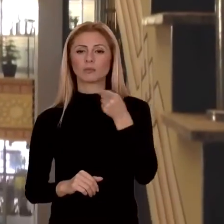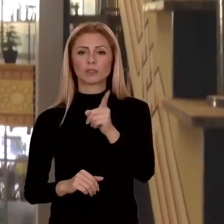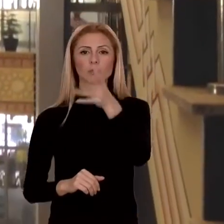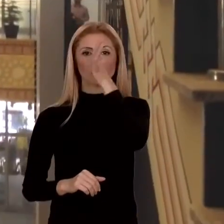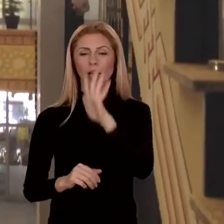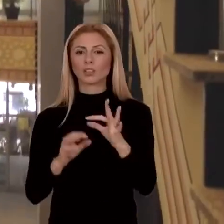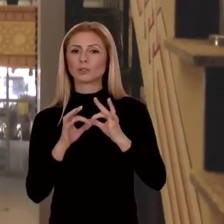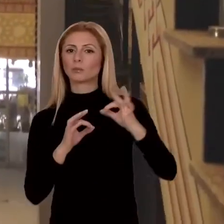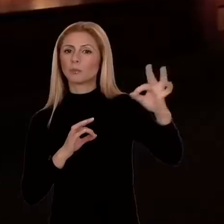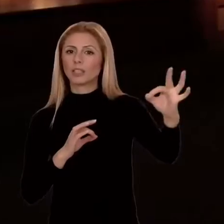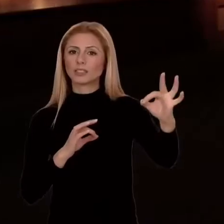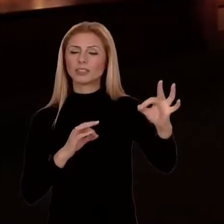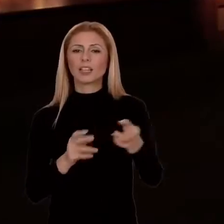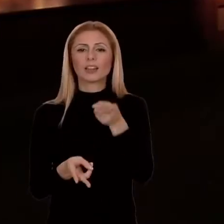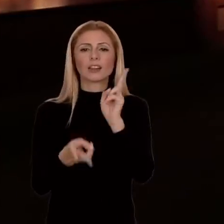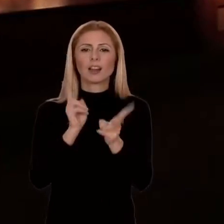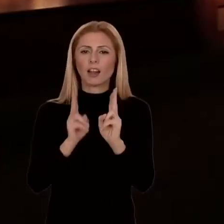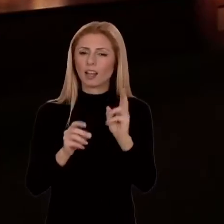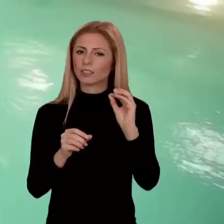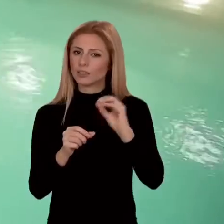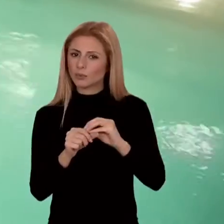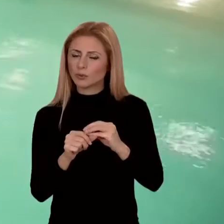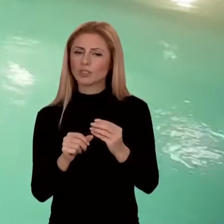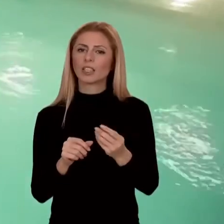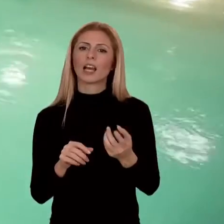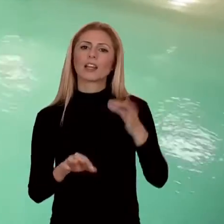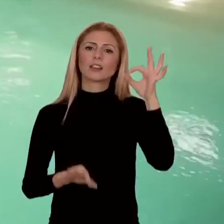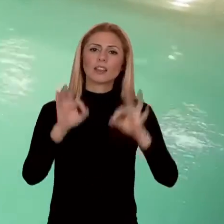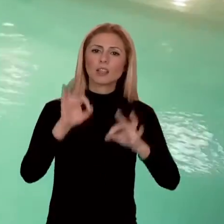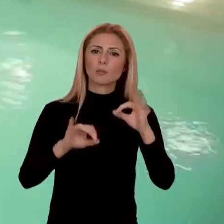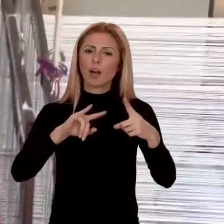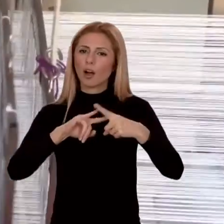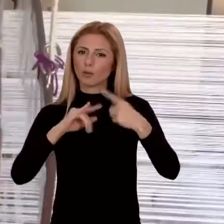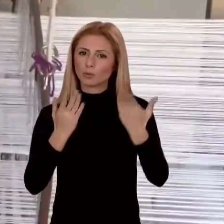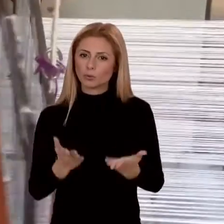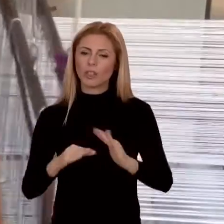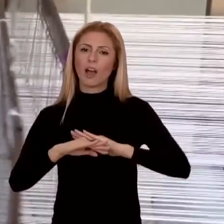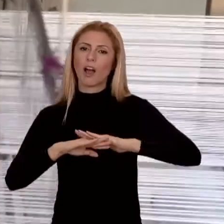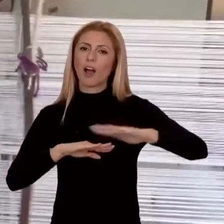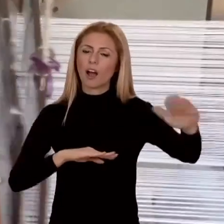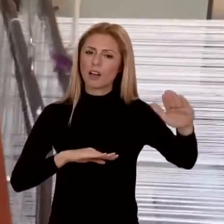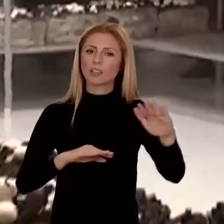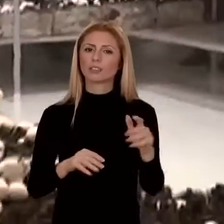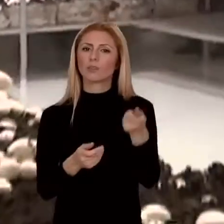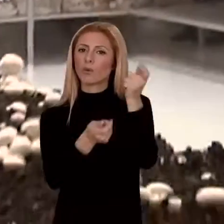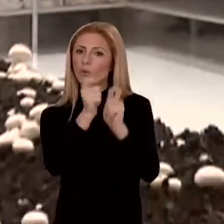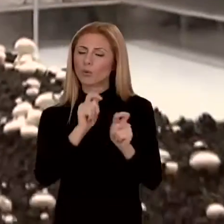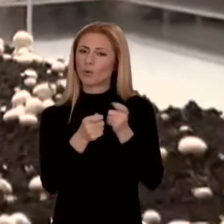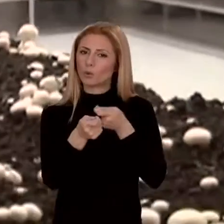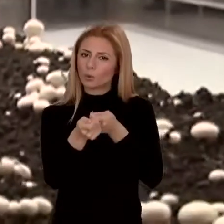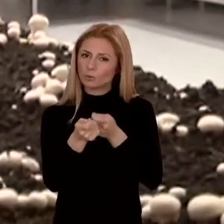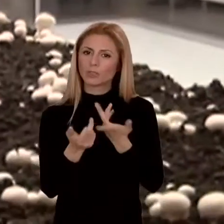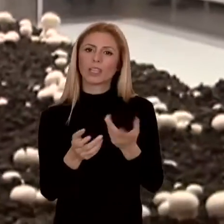...16.500 metrekarelik alanda tiyatro salonundan hidroterapi havuzuna, halı kilim atölyesinden